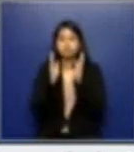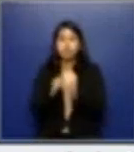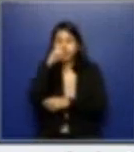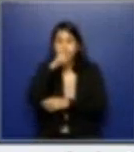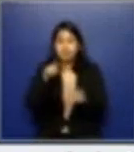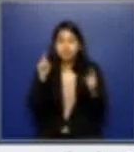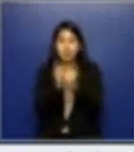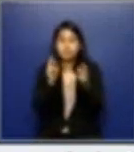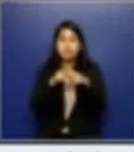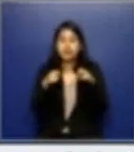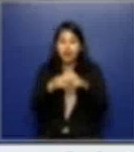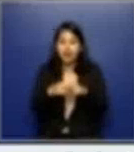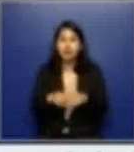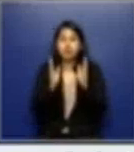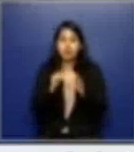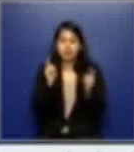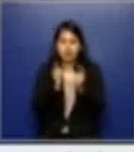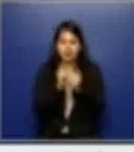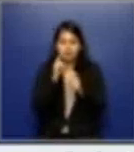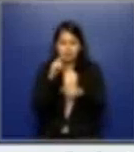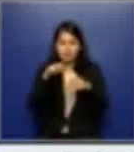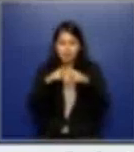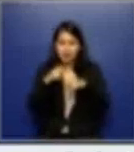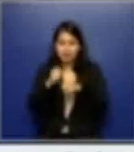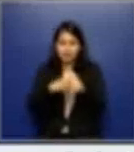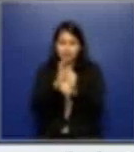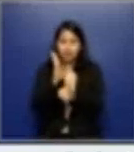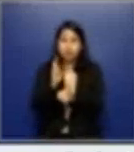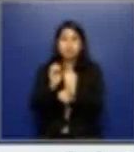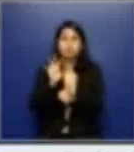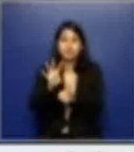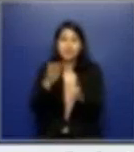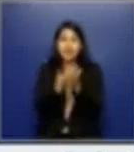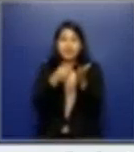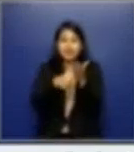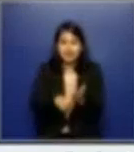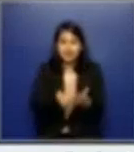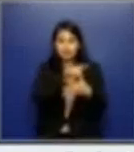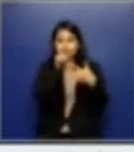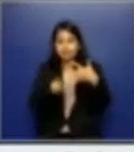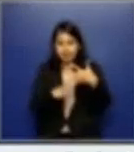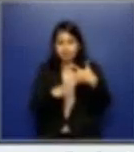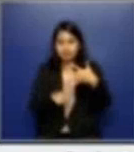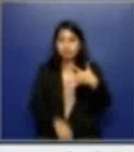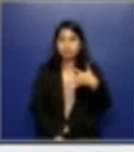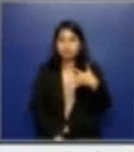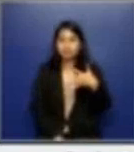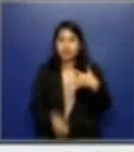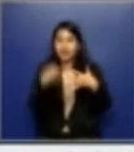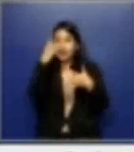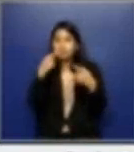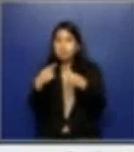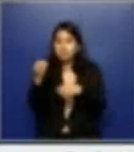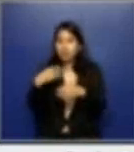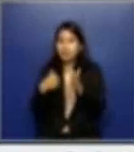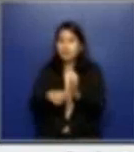บพี่น้องไทยจะพบในปี64คือหนี้5ประเภทใครเถียงใครแย้งว่าจะไ